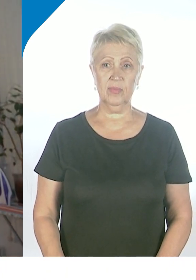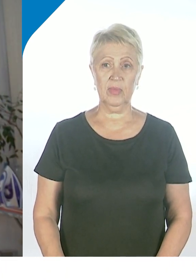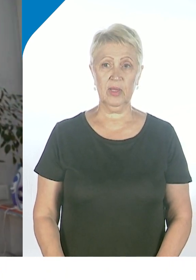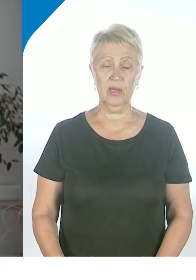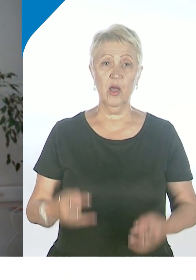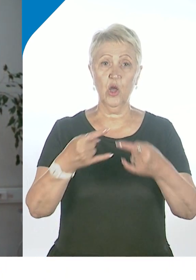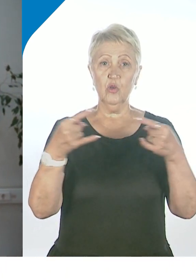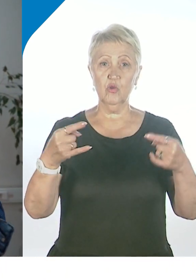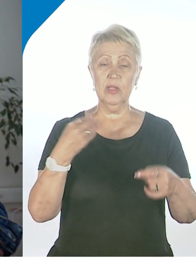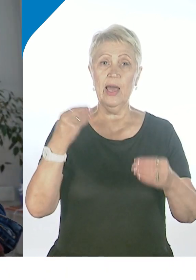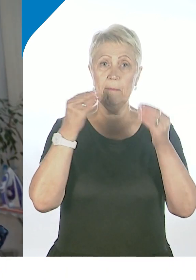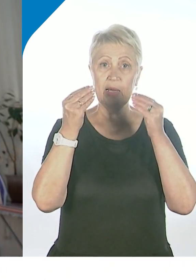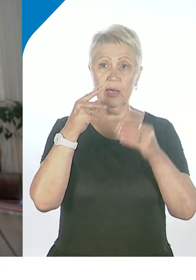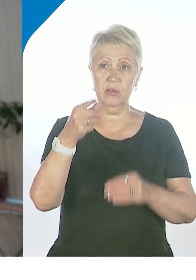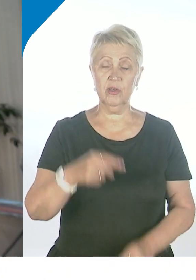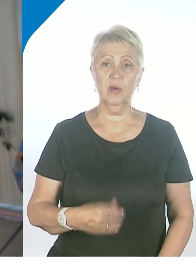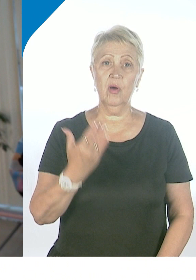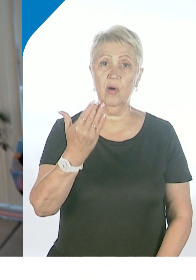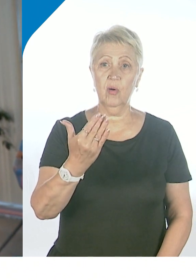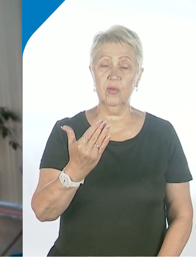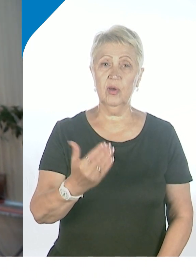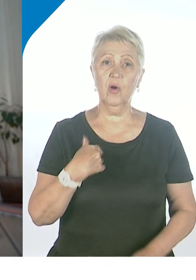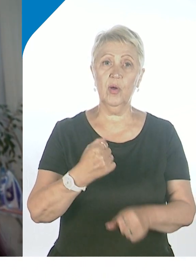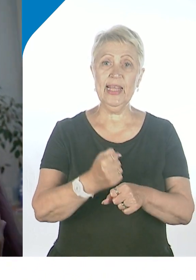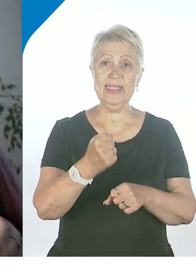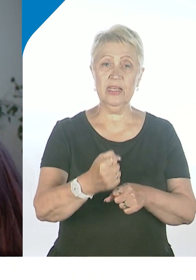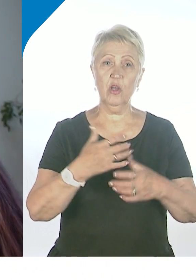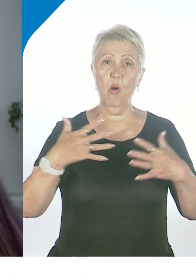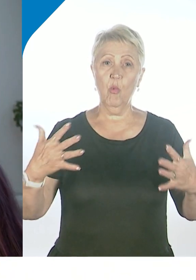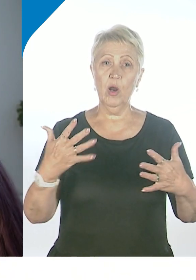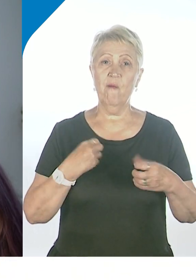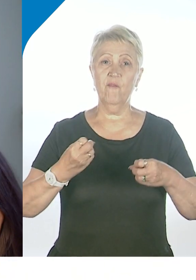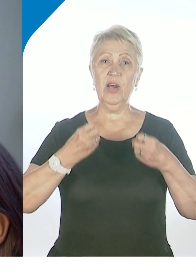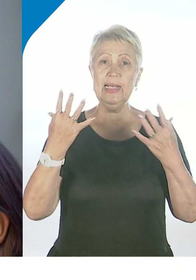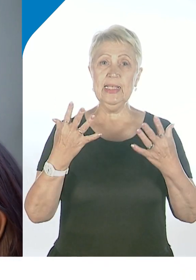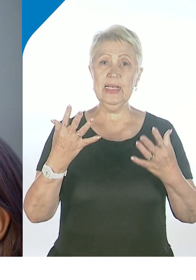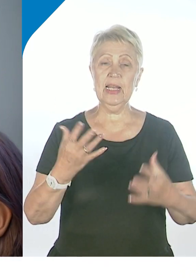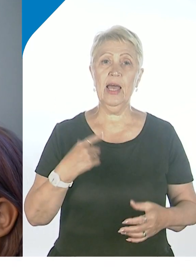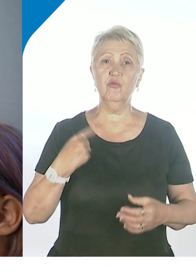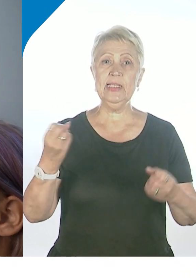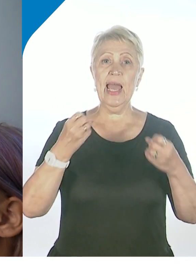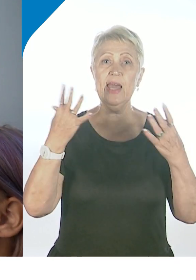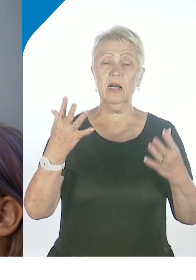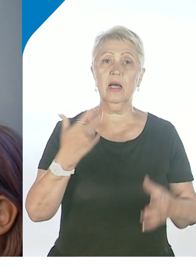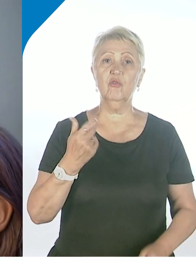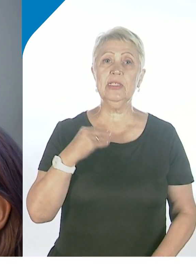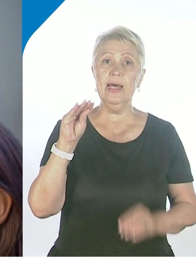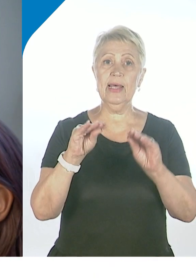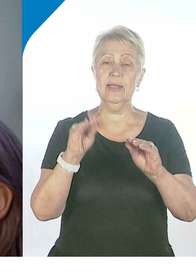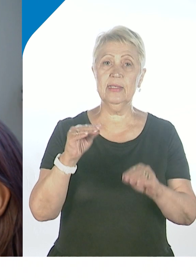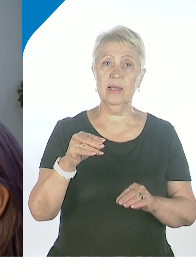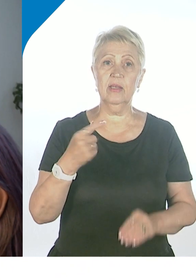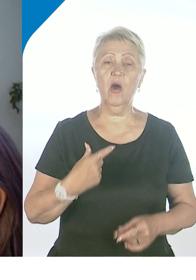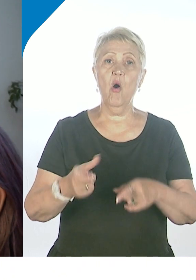Телевизионный макияж, он подразумевает достаточно более выразительное и яркое нанесение. Почему? Так как у нас там очень много